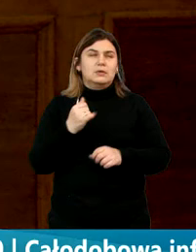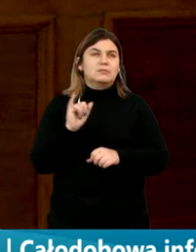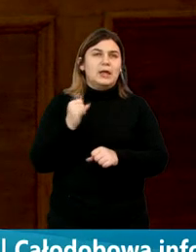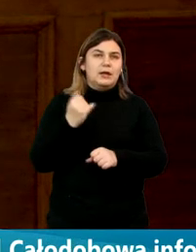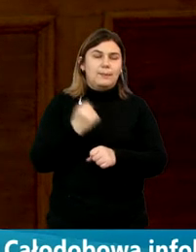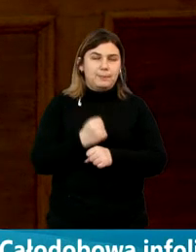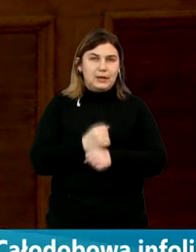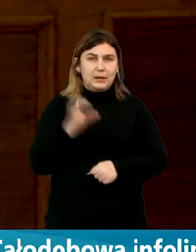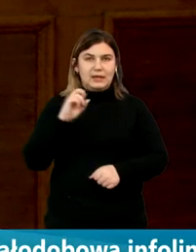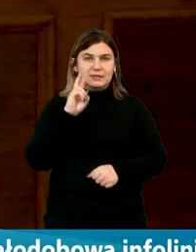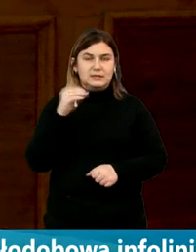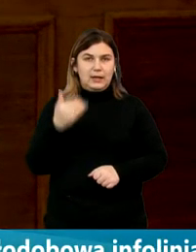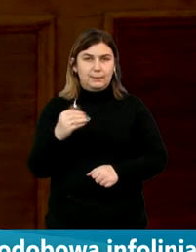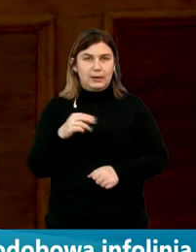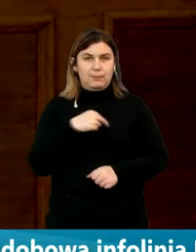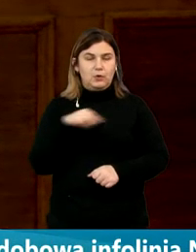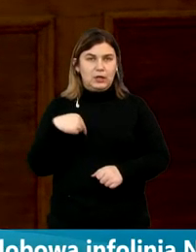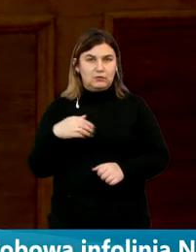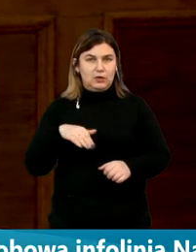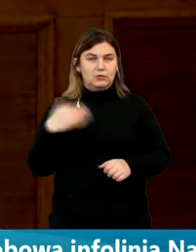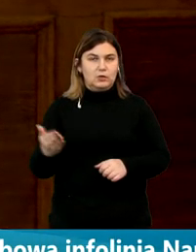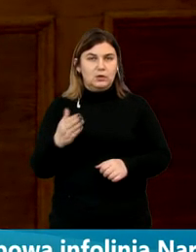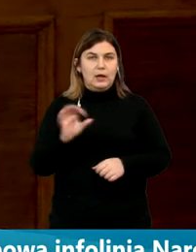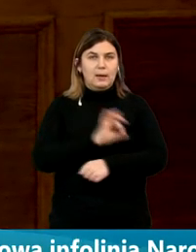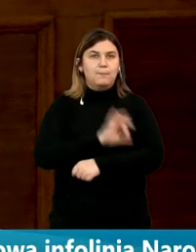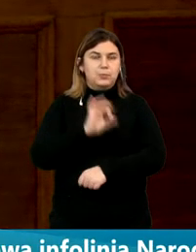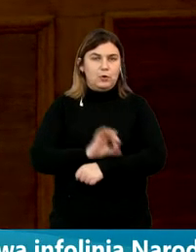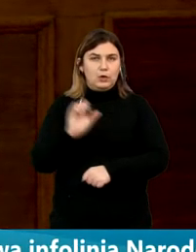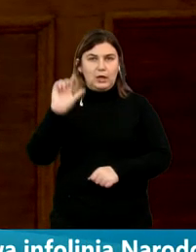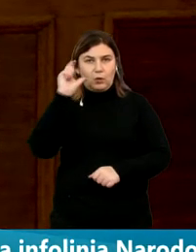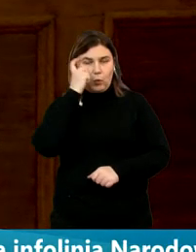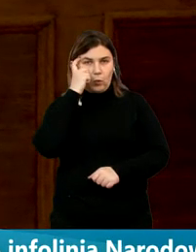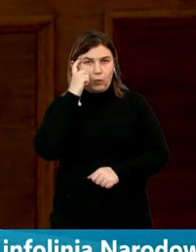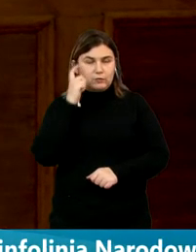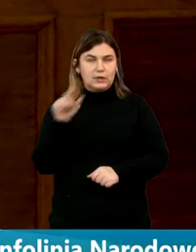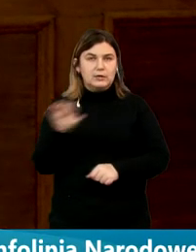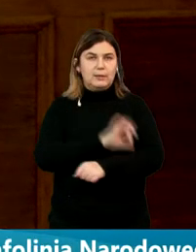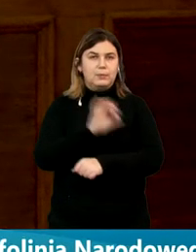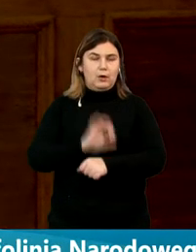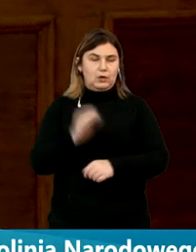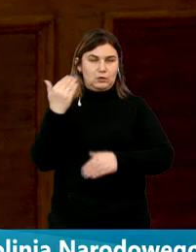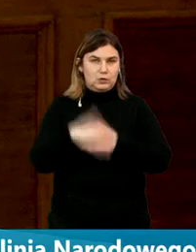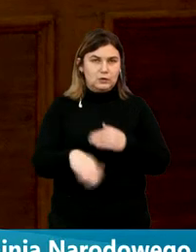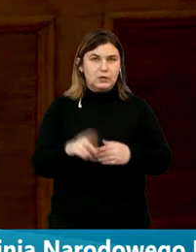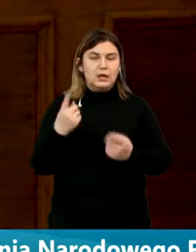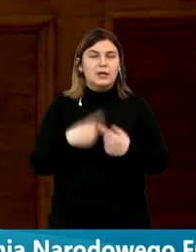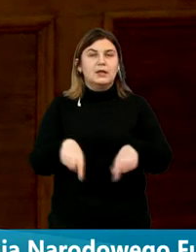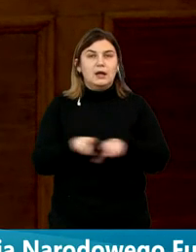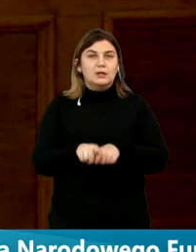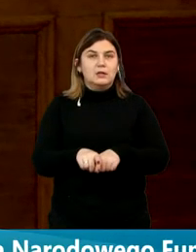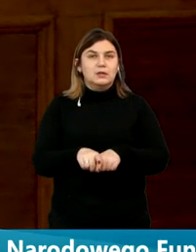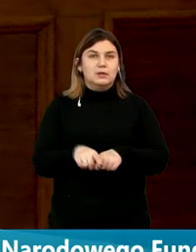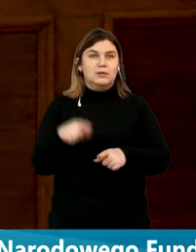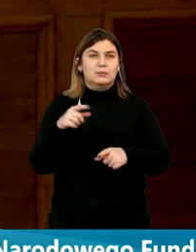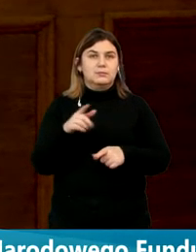Damianie, SKM-ka po naszej stronie jest w fazie projektowania głównie. To projektowanie kończymy. W fazie realizacji są pewne elementy,